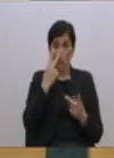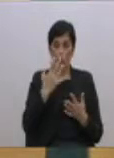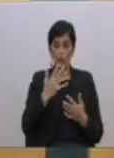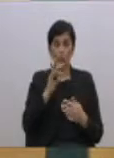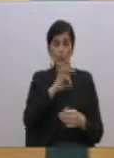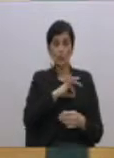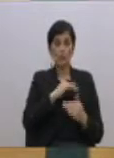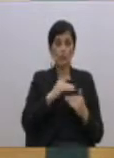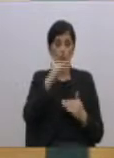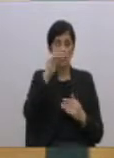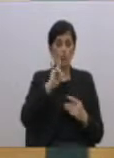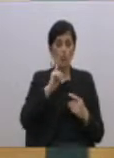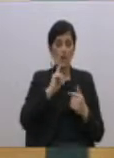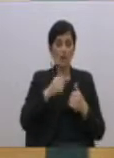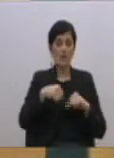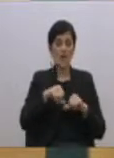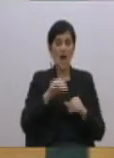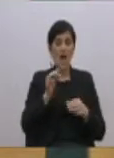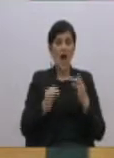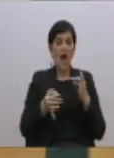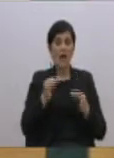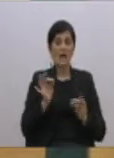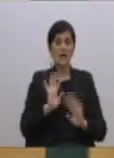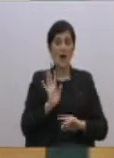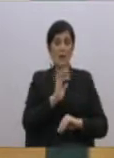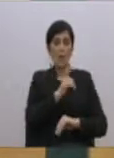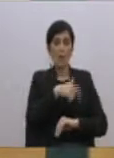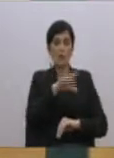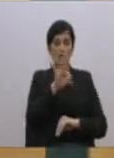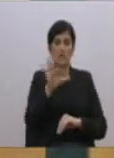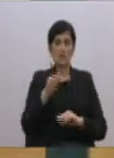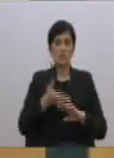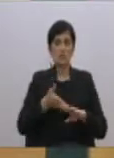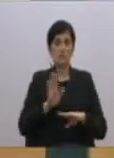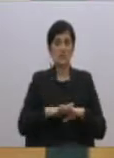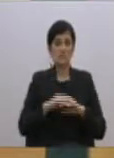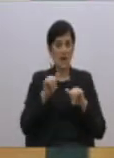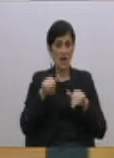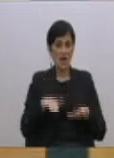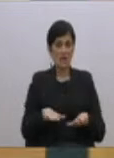sunt mari sapčos, aramo samotit eurebis arceo, ofilam zime, gada tvoti leba,